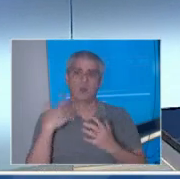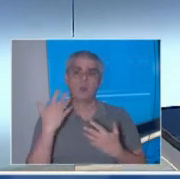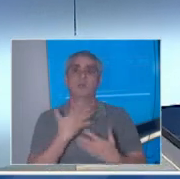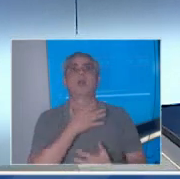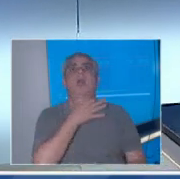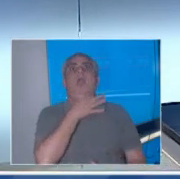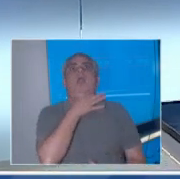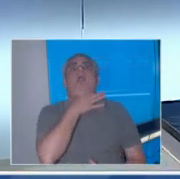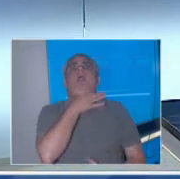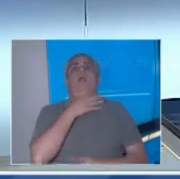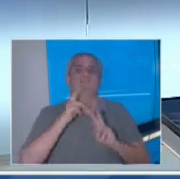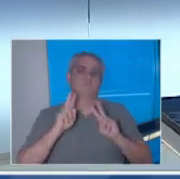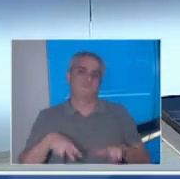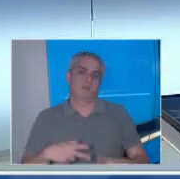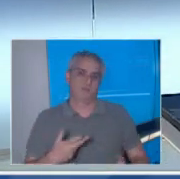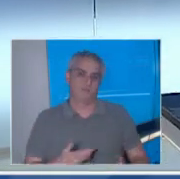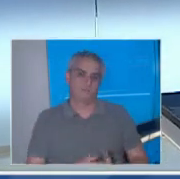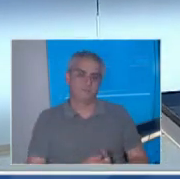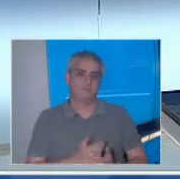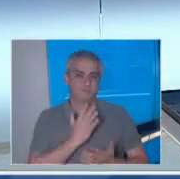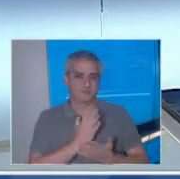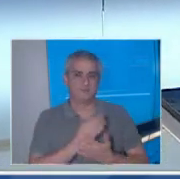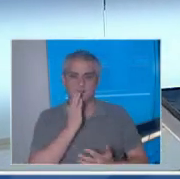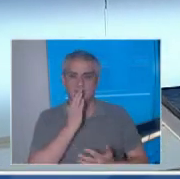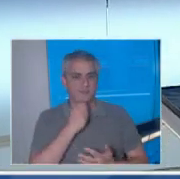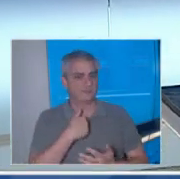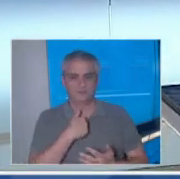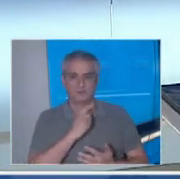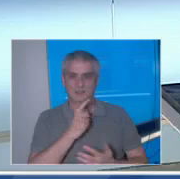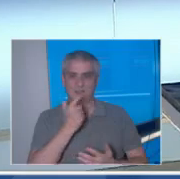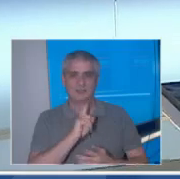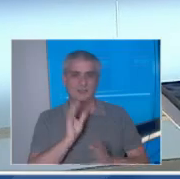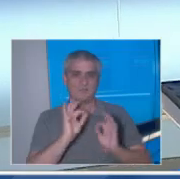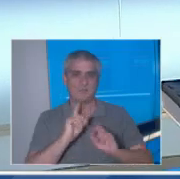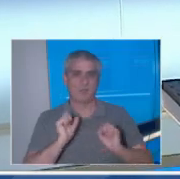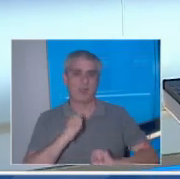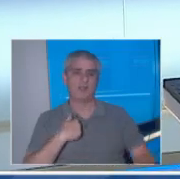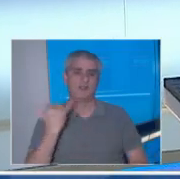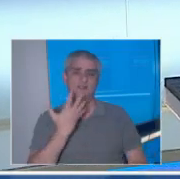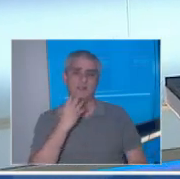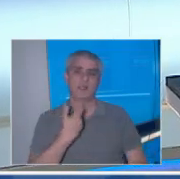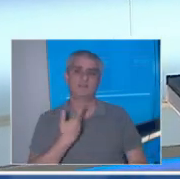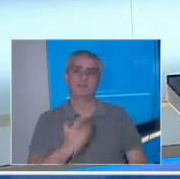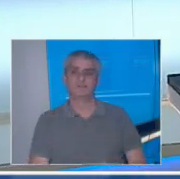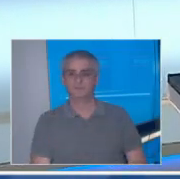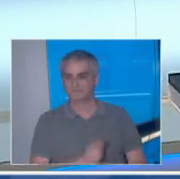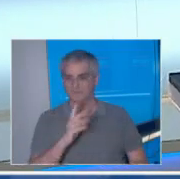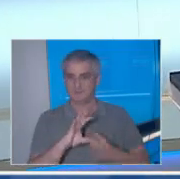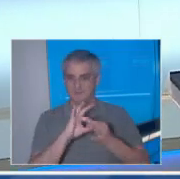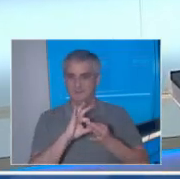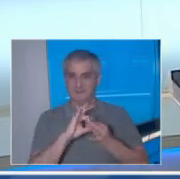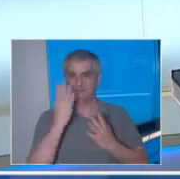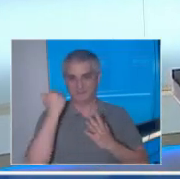אפילו חנוק. כן. ממש. אבל אני כבר בגיל שאני אף פעם לא, כמעט ואף פעם לא קר לי. תמיד חם לי. זה מתחבר גם